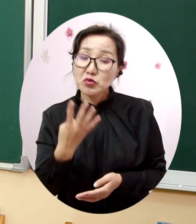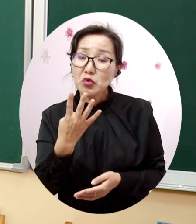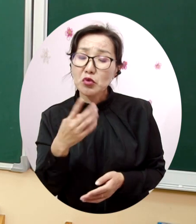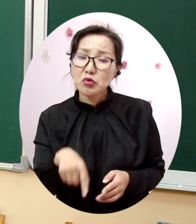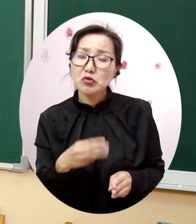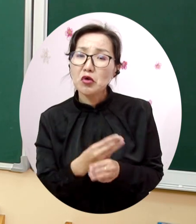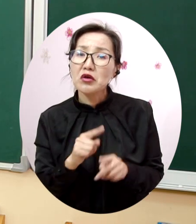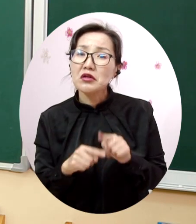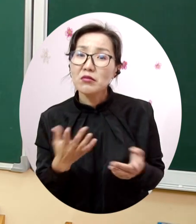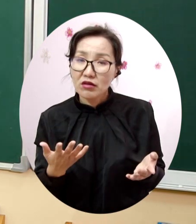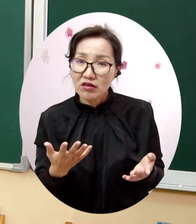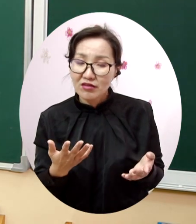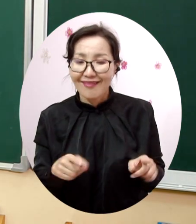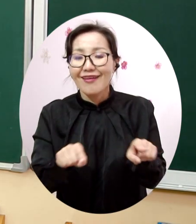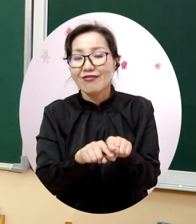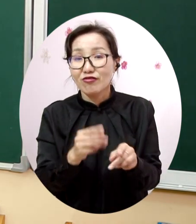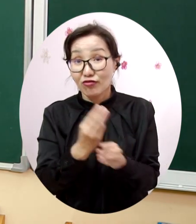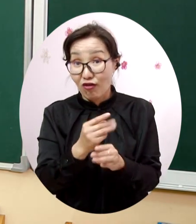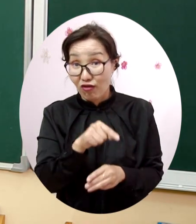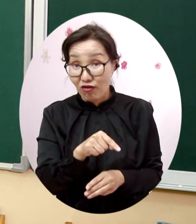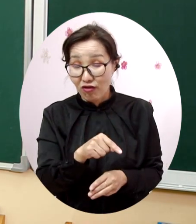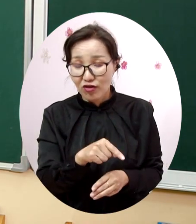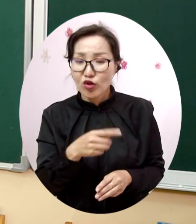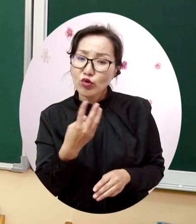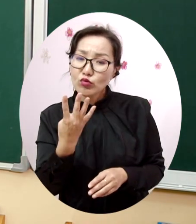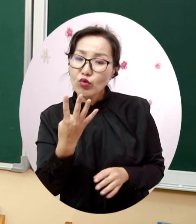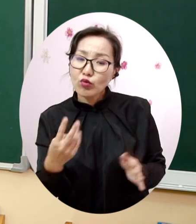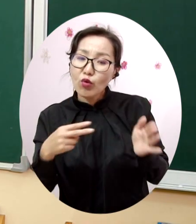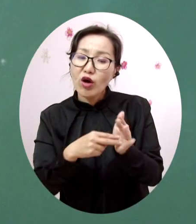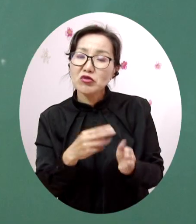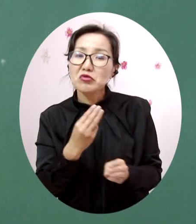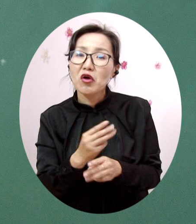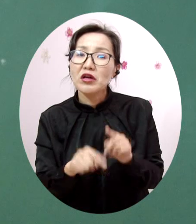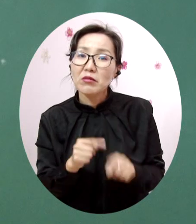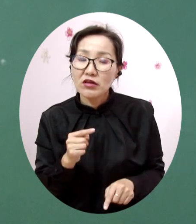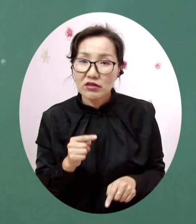4 маань ямар тоо вүлээ? Тэгш тоо. Тэгвэл 4-т хуваагдах тооны шинж юу байх нь